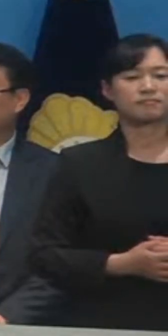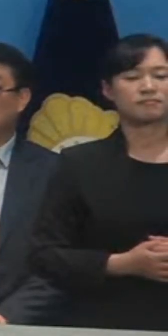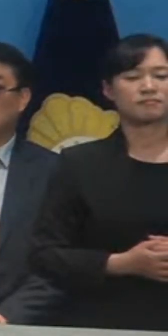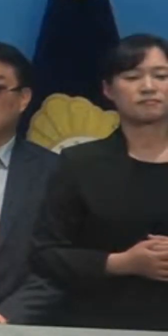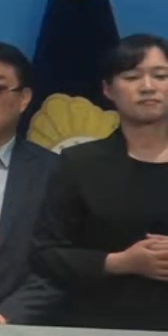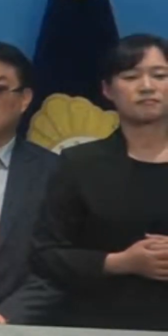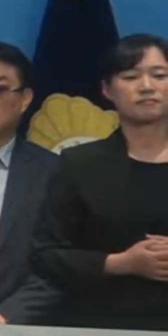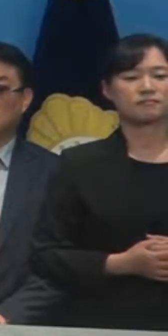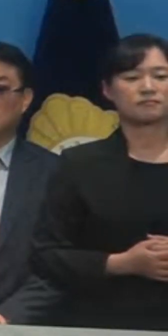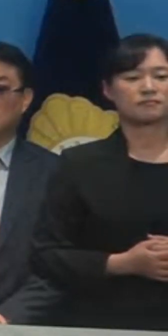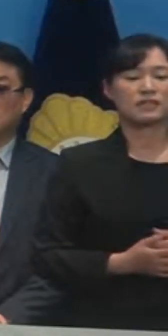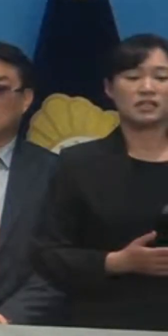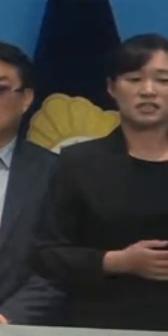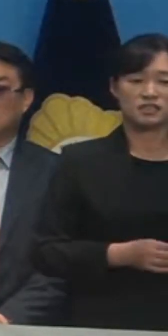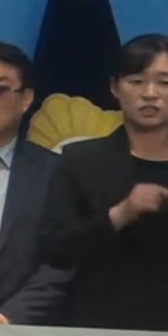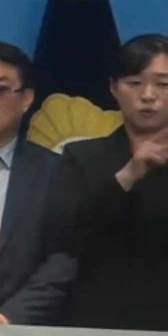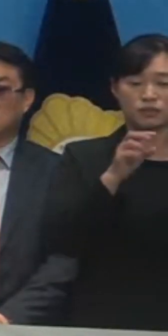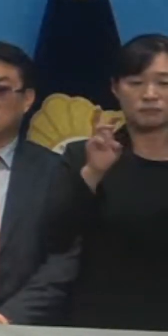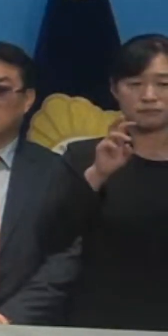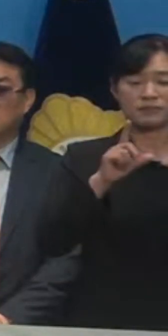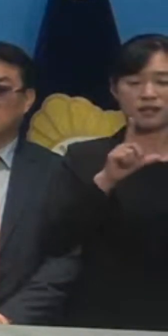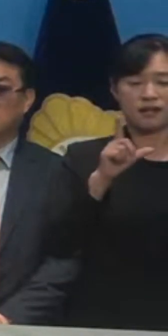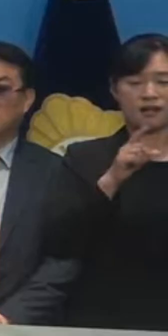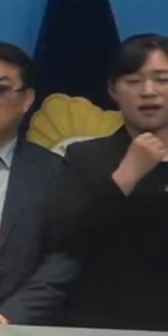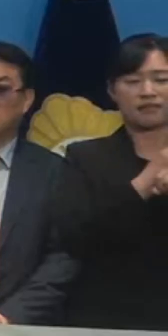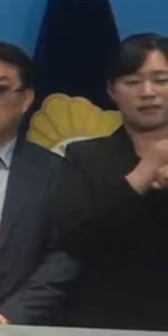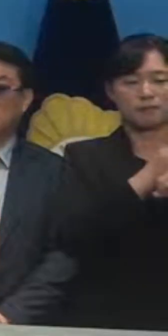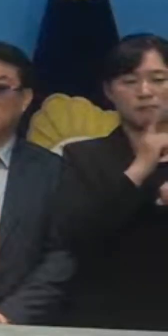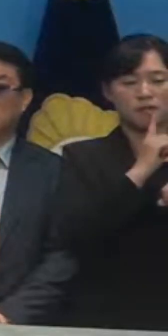7월 31일 시행하겠다고 약속했습니다.